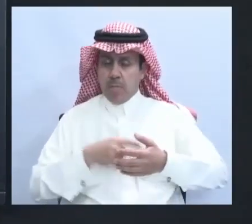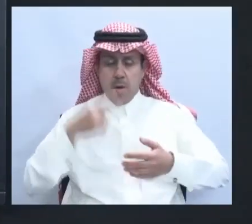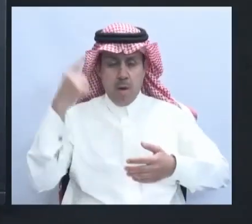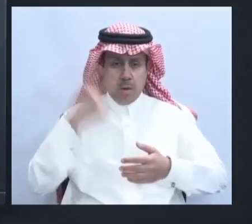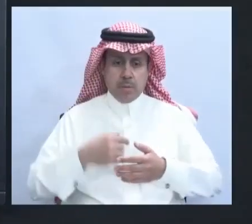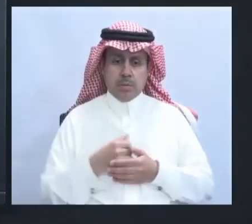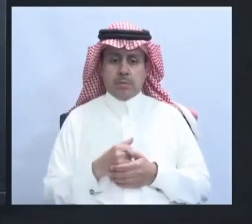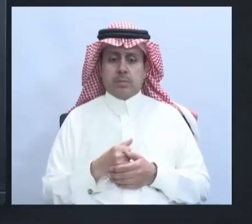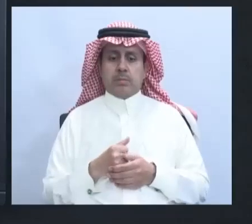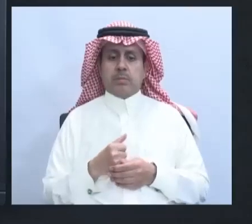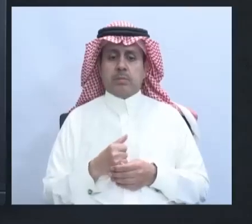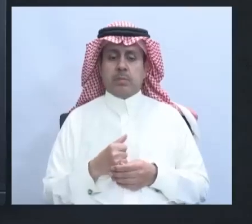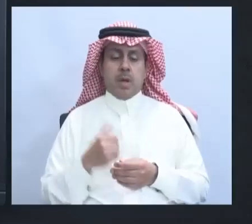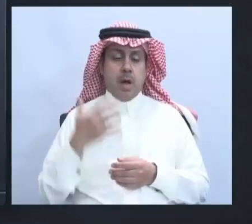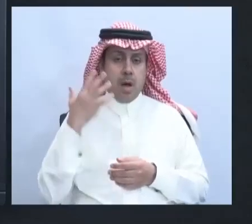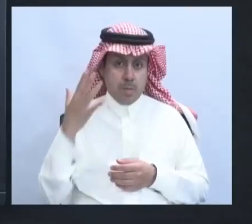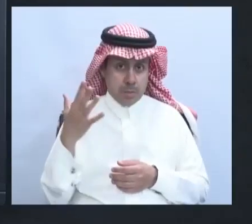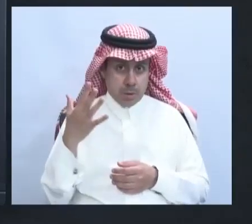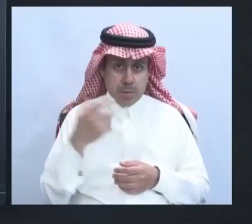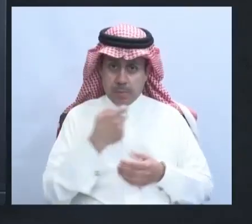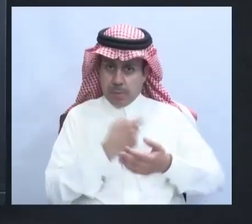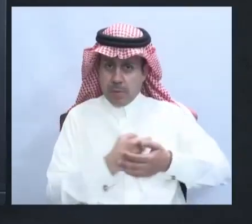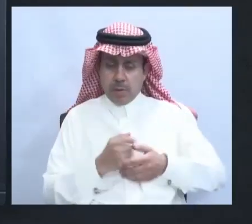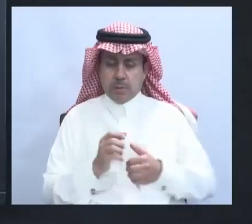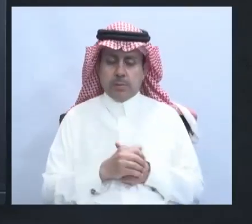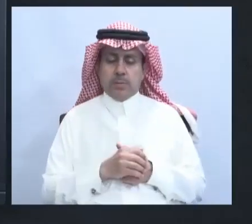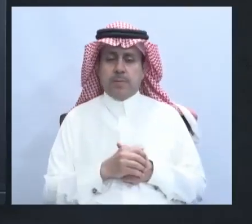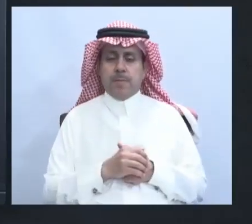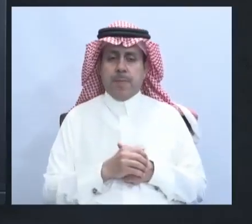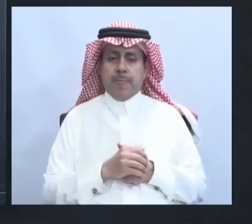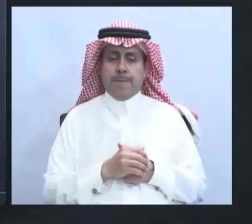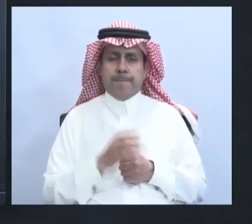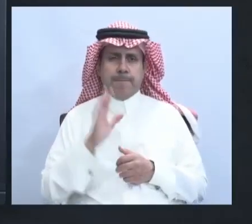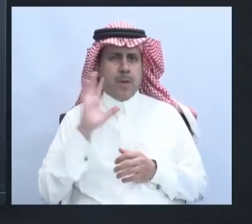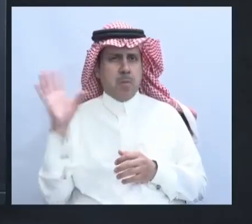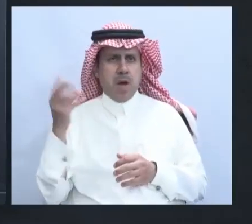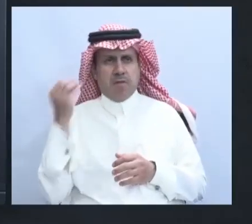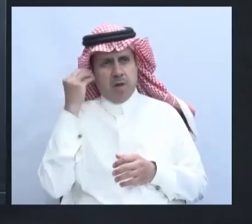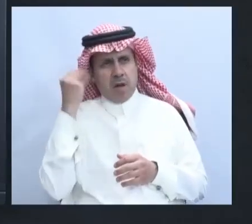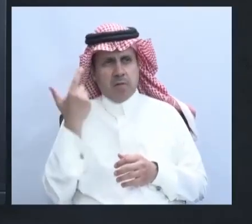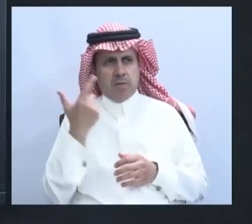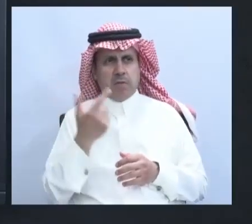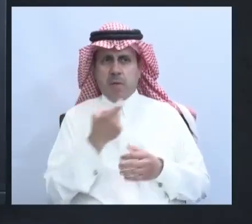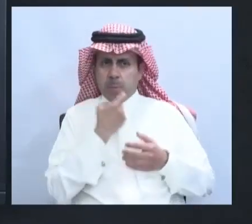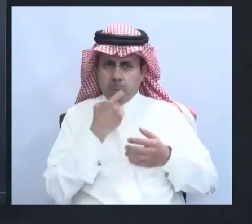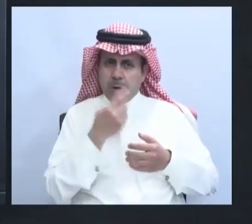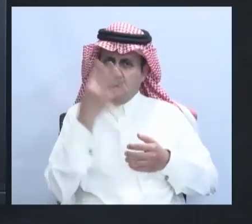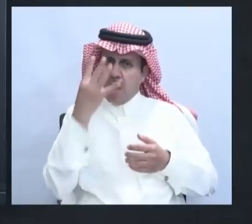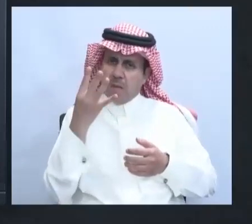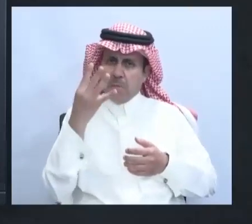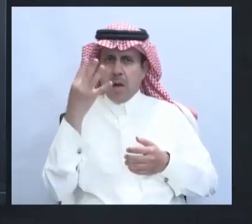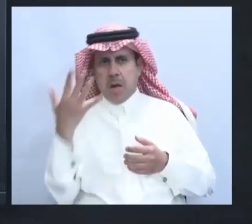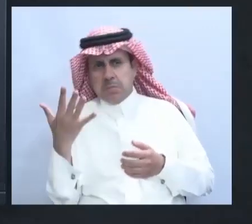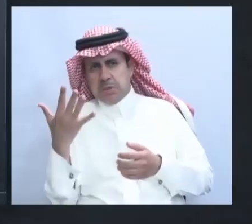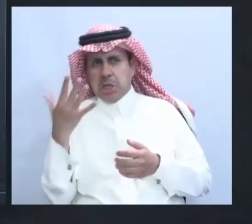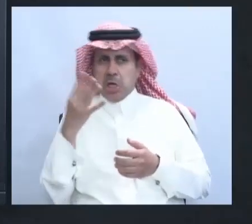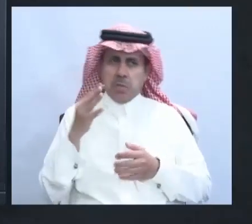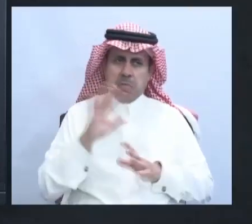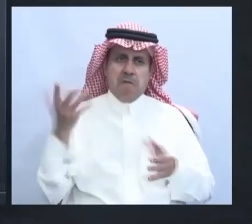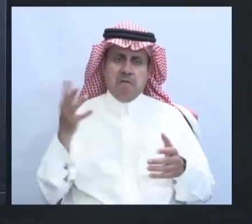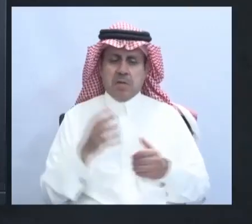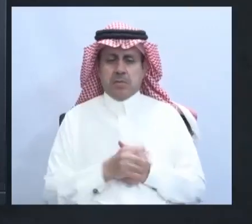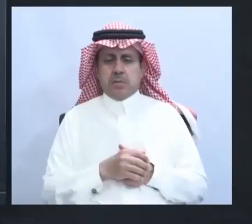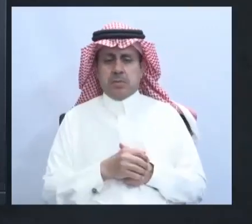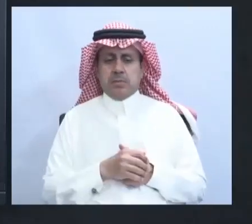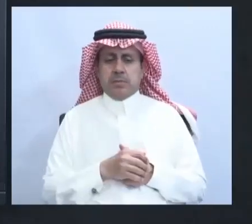المحرمه هي خمس رضعات تقول المراه لا ادري ارضعت فلانا خمس رضعات او اربع او